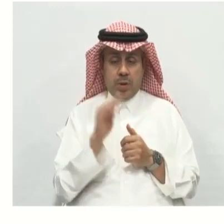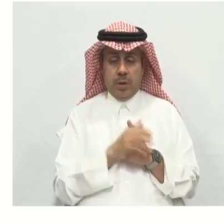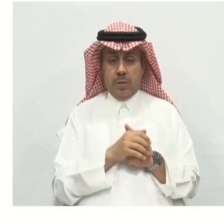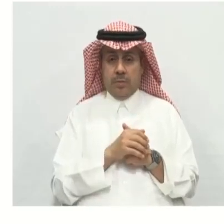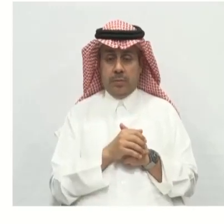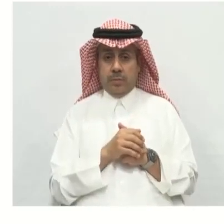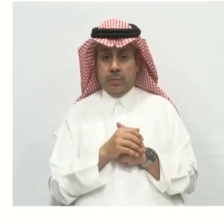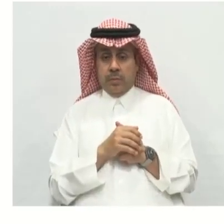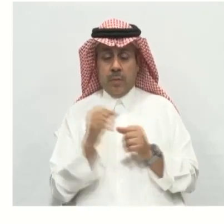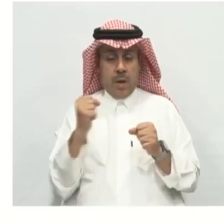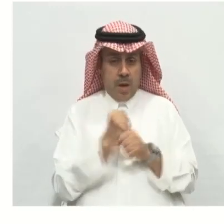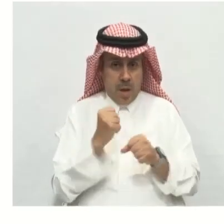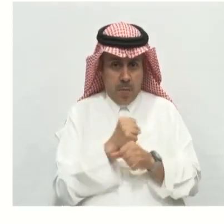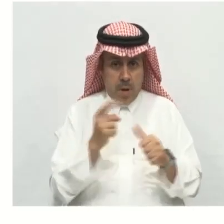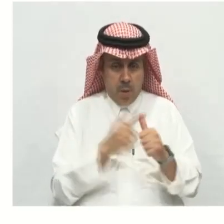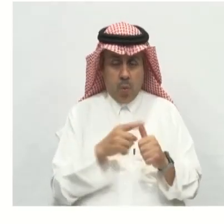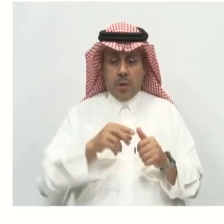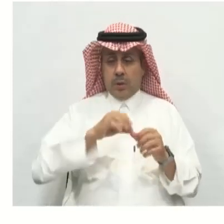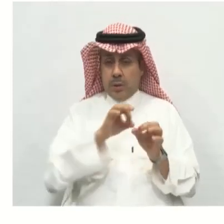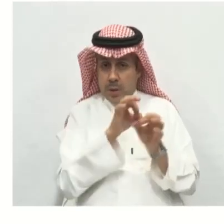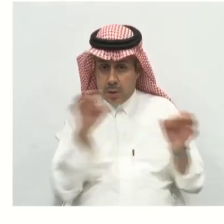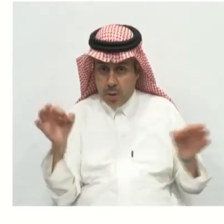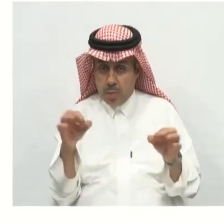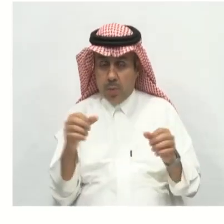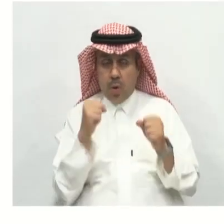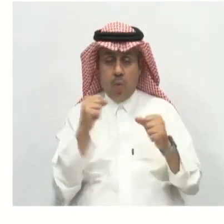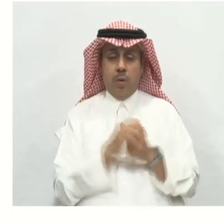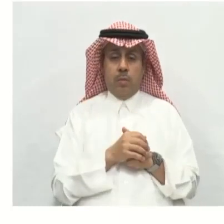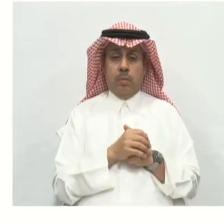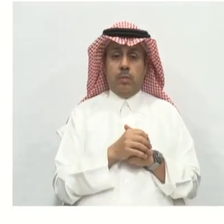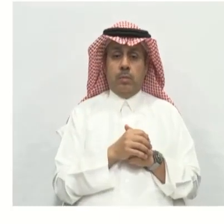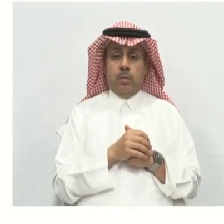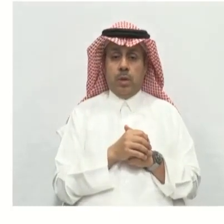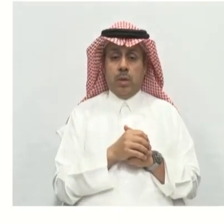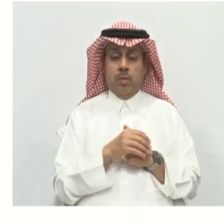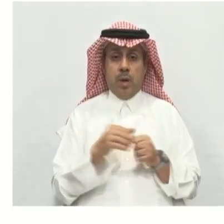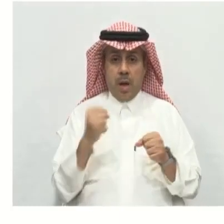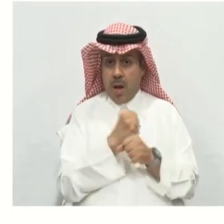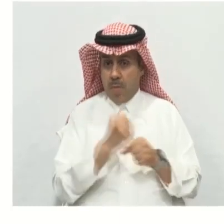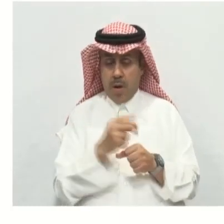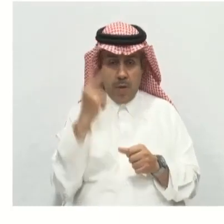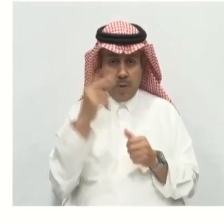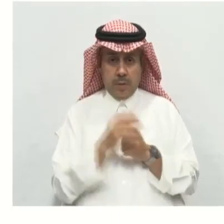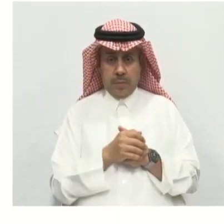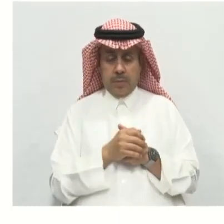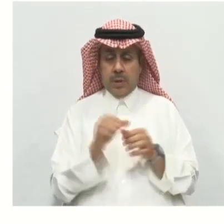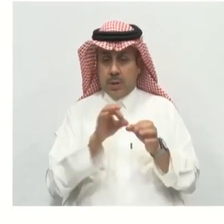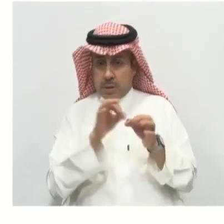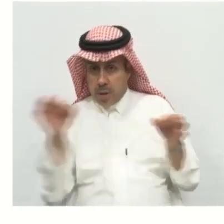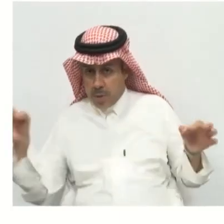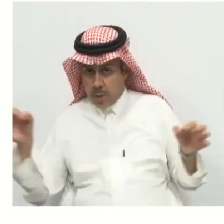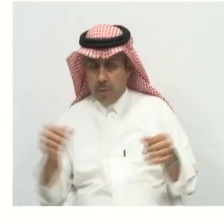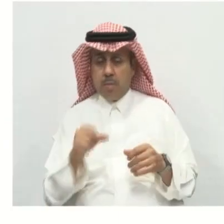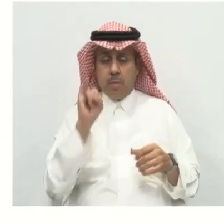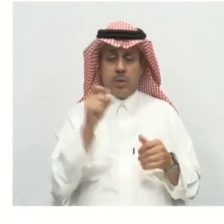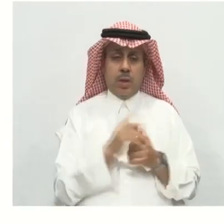الاول يتجنب المبالغه في تقدير اهميه المصطلحات التي تظهر او تظهر في الوثائق الاطول اما العامل الثاني المصطلحات الت تظهر في